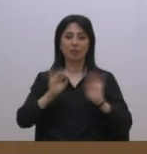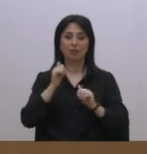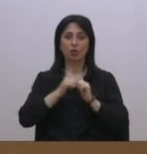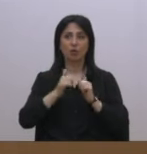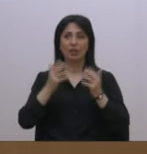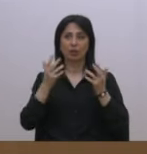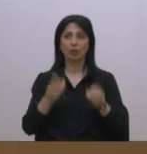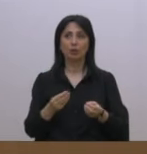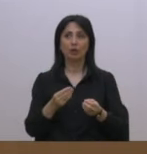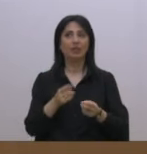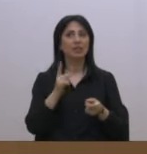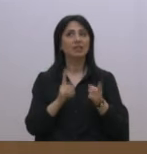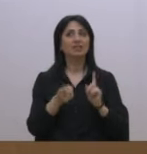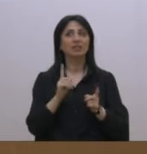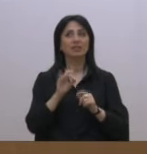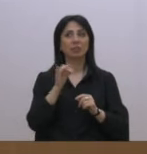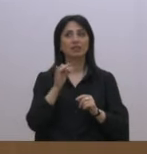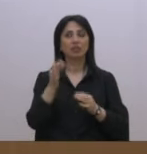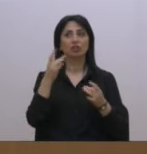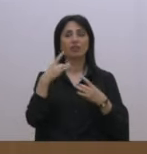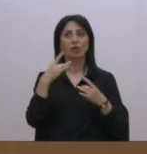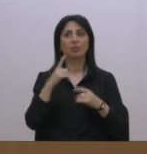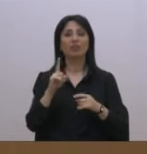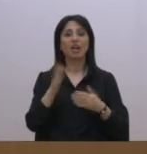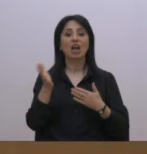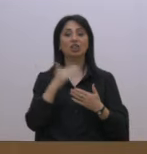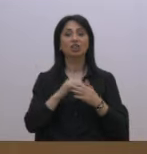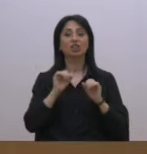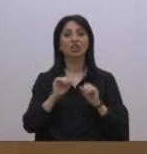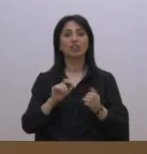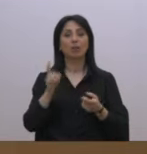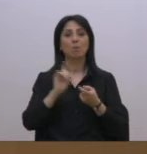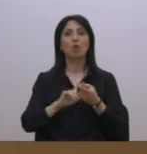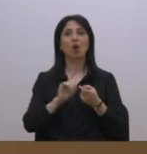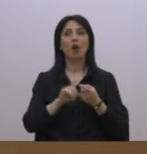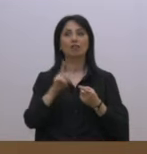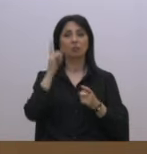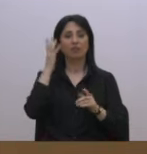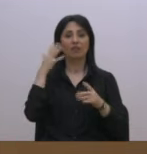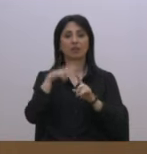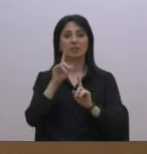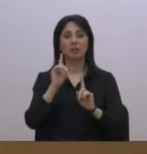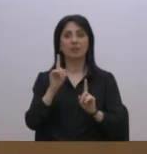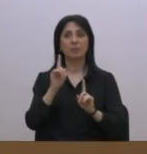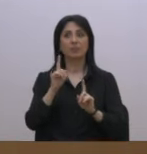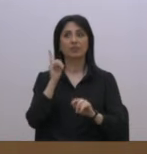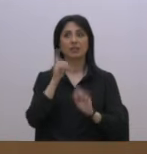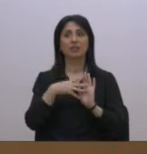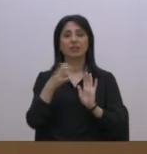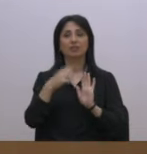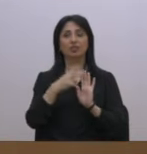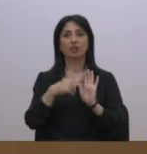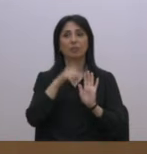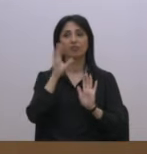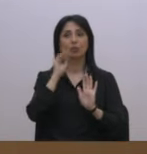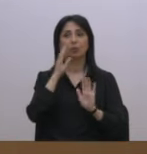ყოველდღიურად. სინამდვილეში ისტორია გვეუბნება, რა შედეგებს იწევს მოკავშირეებსზე თავდასხმა. 1918